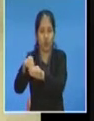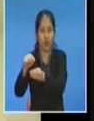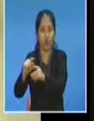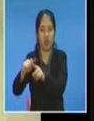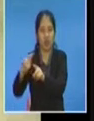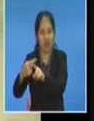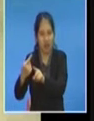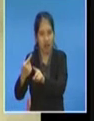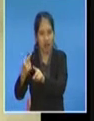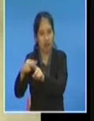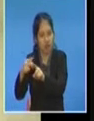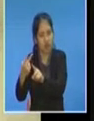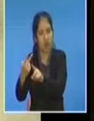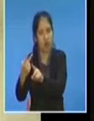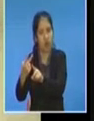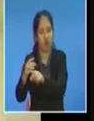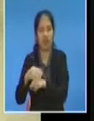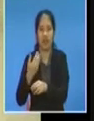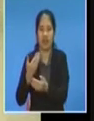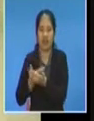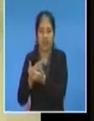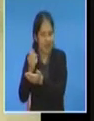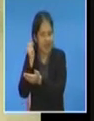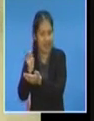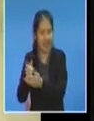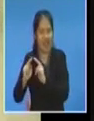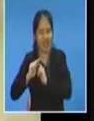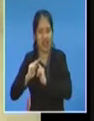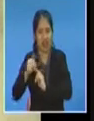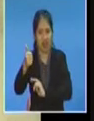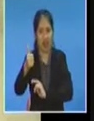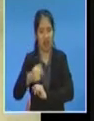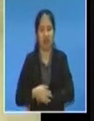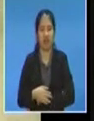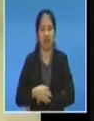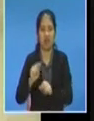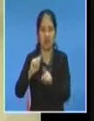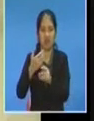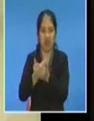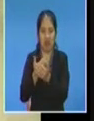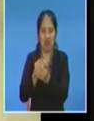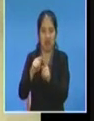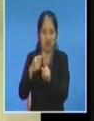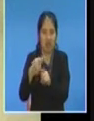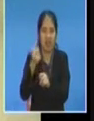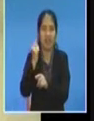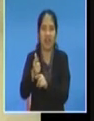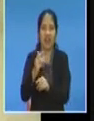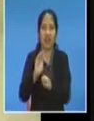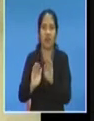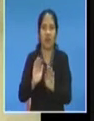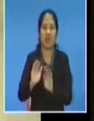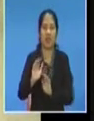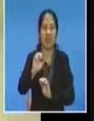จ่ายตรงครับผมเบิกได้ครับเพราะเป็นคุณแม่ผมต้องเสียเดือนหนึ่งแสนกว่าบาทเขาบอกว่